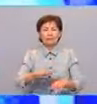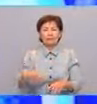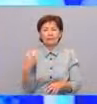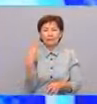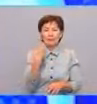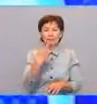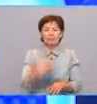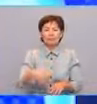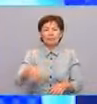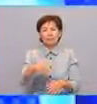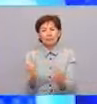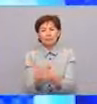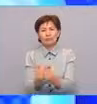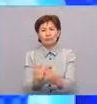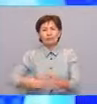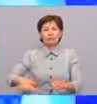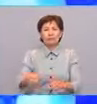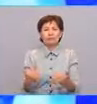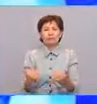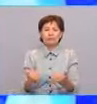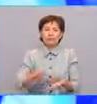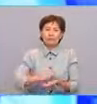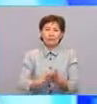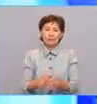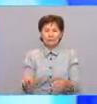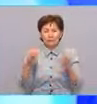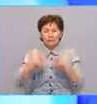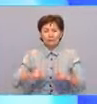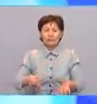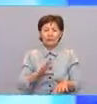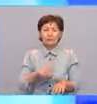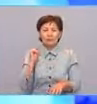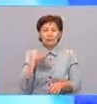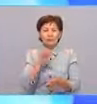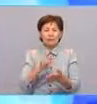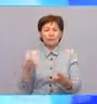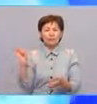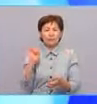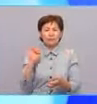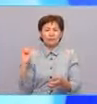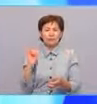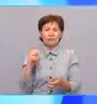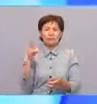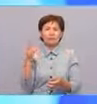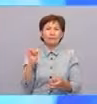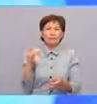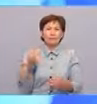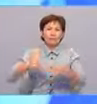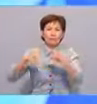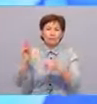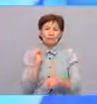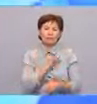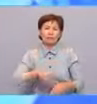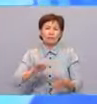шетінде орналасқан елді мекендердің бүгінгі жай-күйін саралады. Сонымен қатар Шымкенттегі көне қалашық Цитадельдегі құрылыс жұмыстарымен танысты.